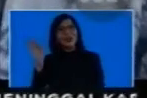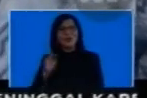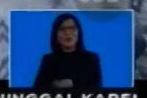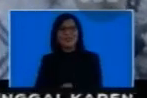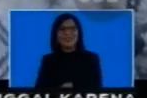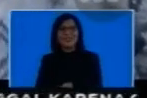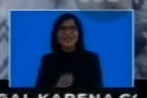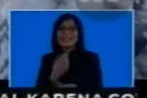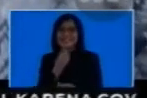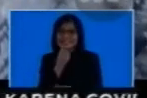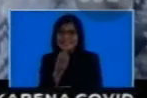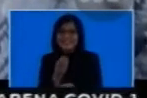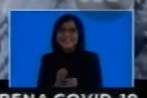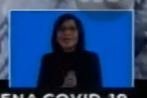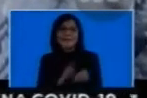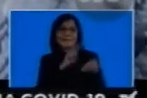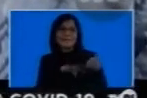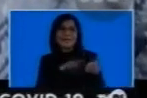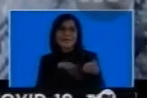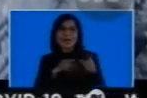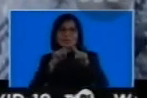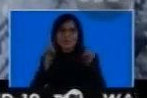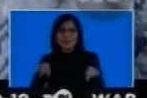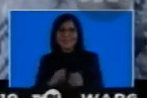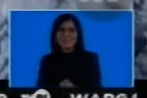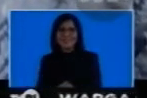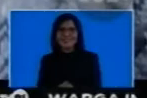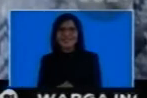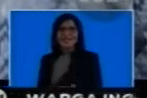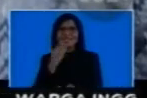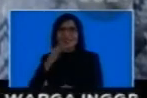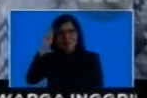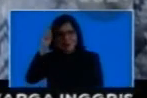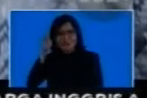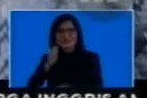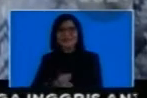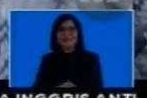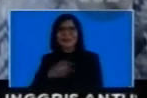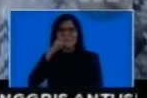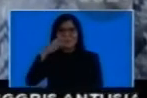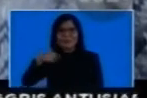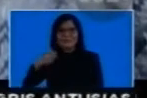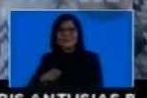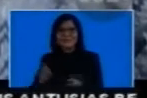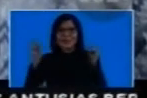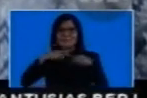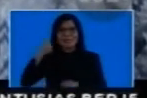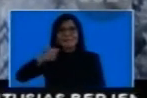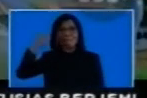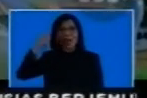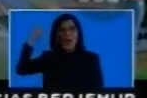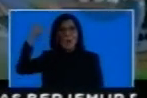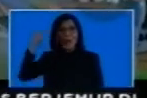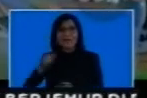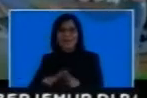Salam hormat Mas Menteri. Menjadi pahlawan di antara para pahlawan tim medis pejuang COVID-19 tidaklah